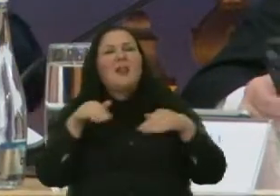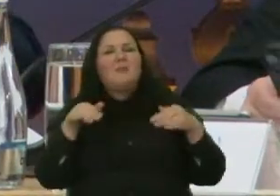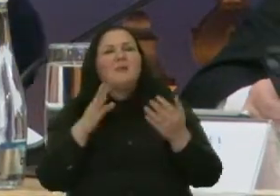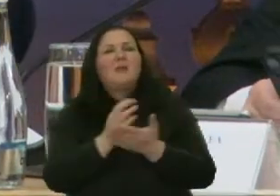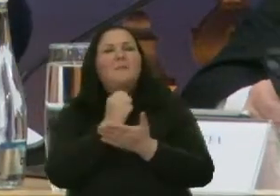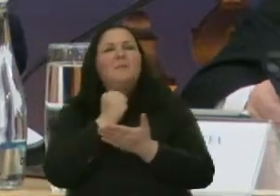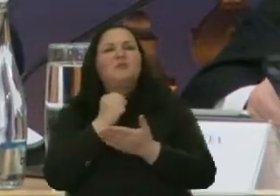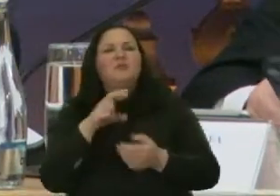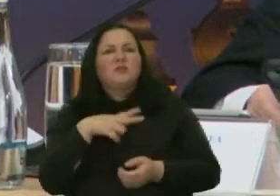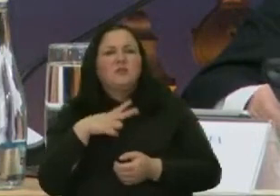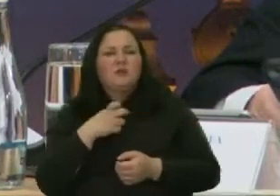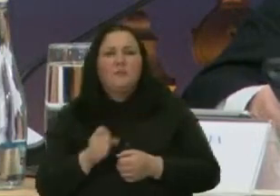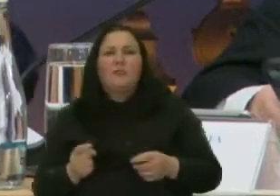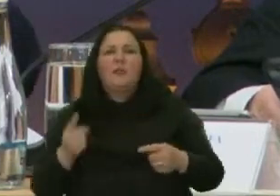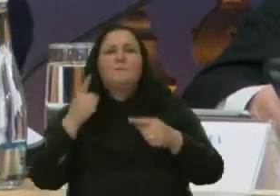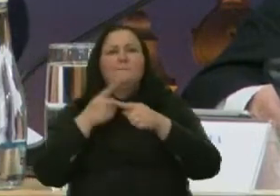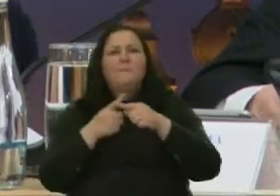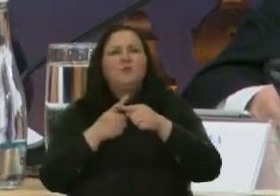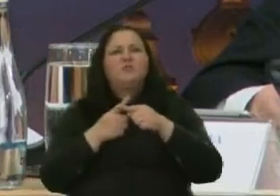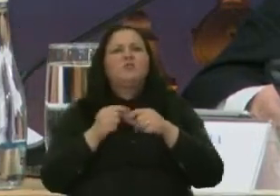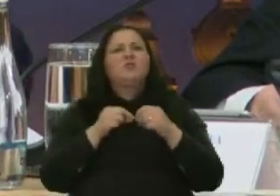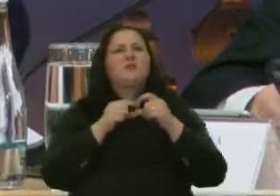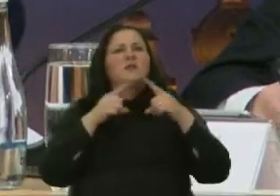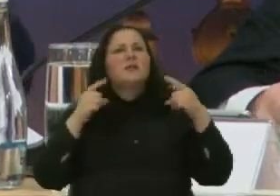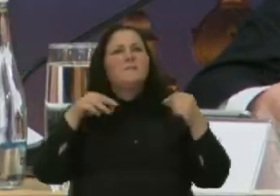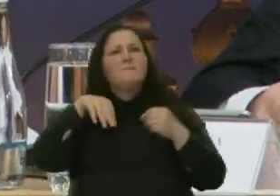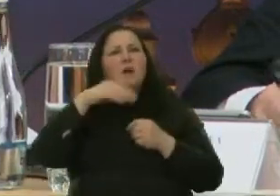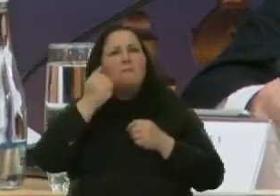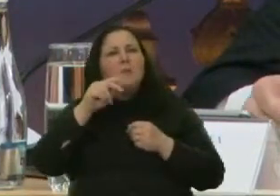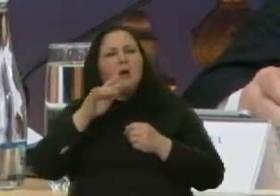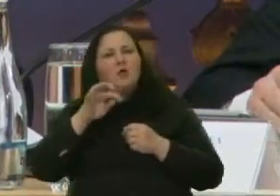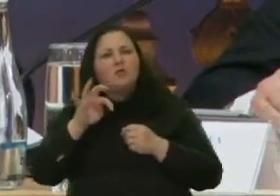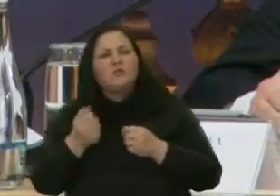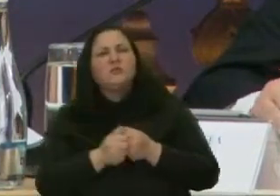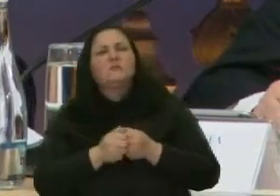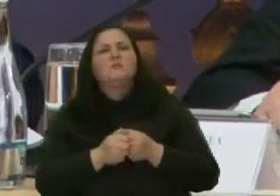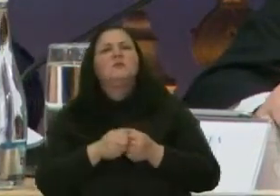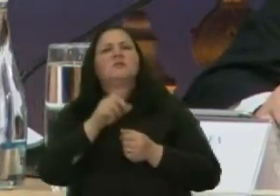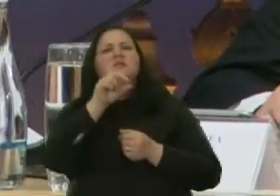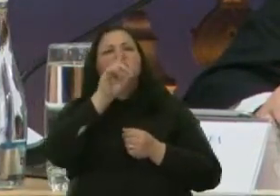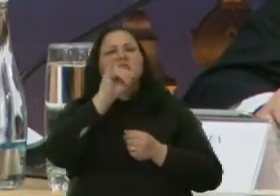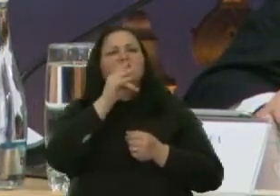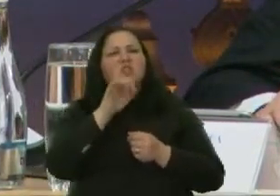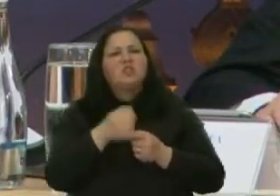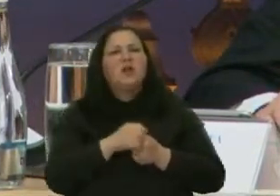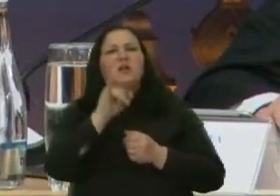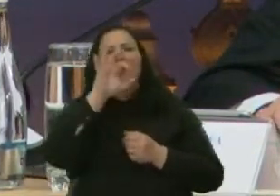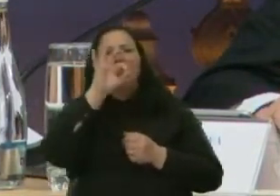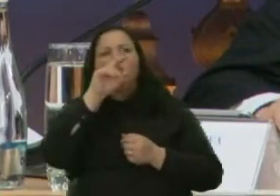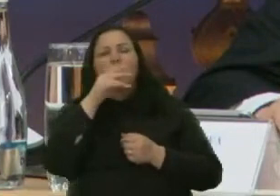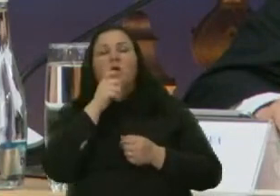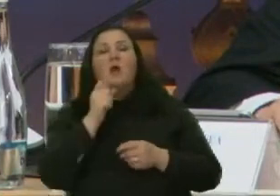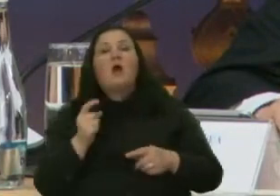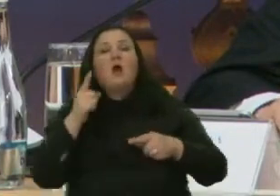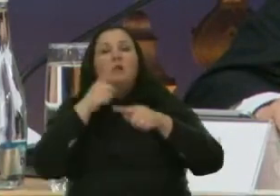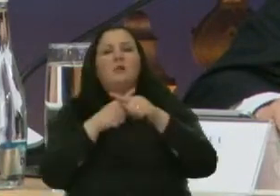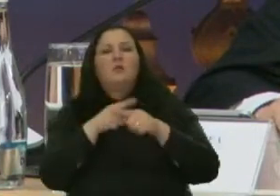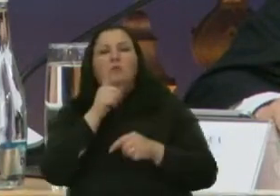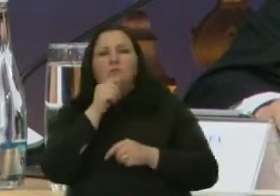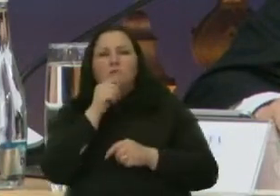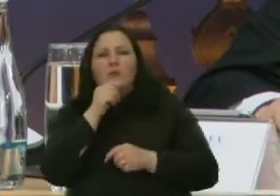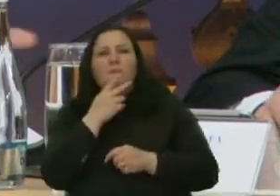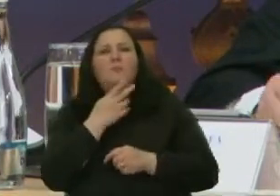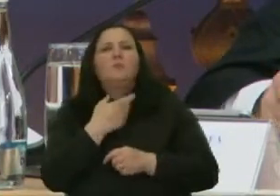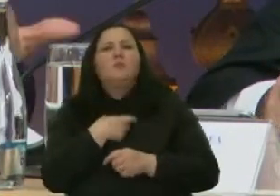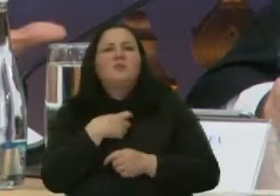adăugăm știți bine că am adăugat și grădinița mămăruță am adăugat și școala iorg am adăugat și școala Dârjan adăugăm Unde putem pentru că înțelegem că este